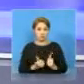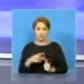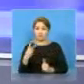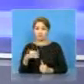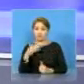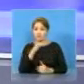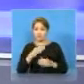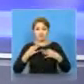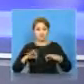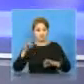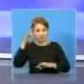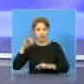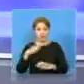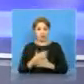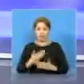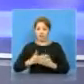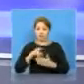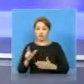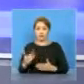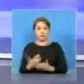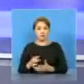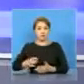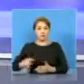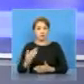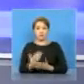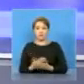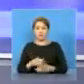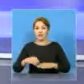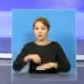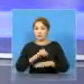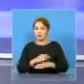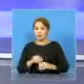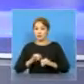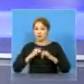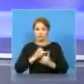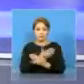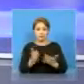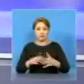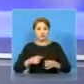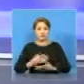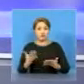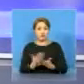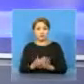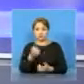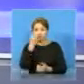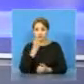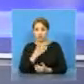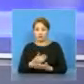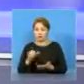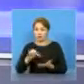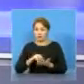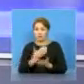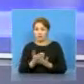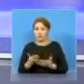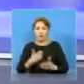лет независимости Казахстана» активные граждане региона. Аким области поздравил всех с праздником и поблагодарил присутствовавших